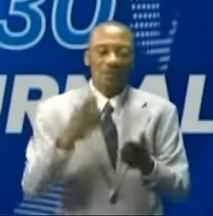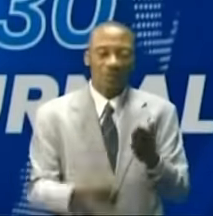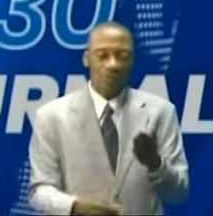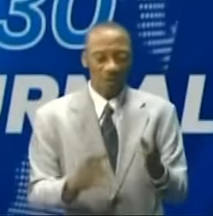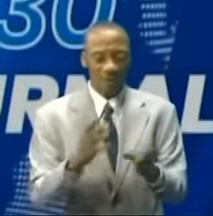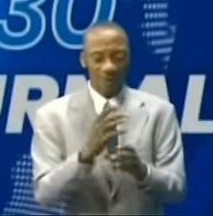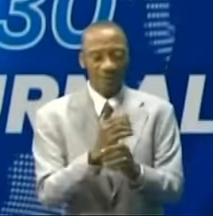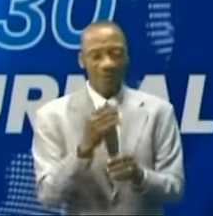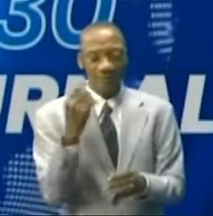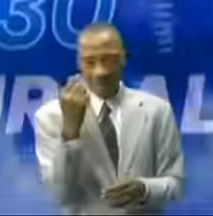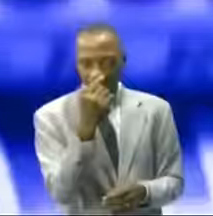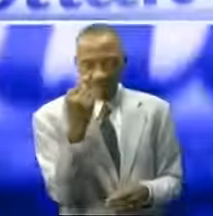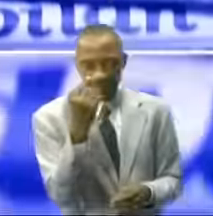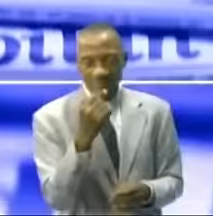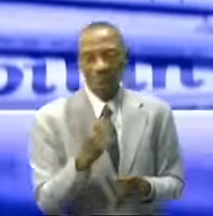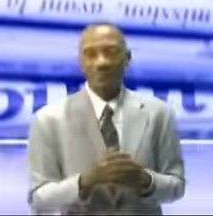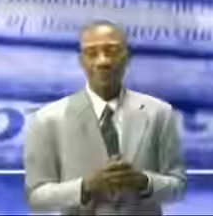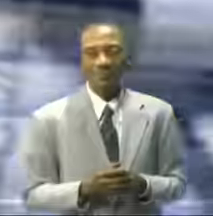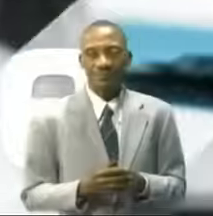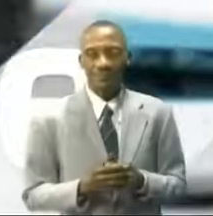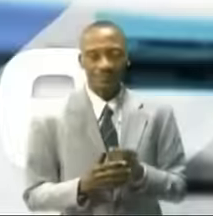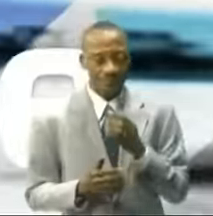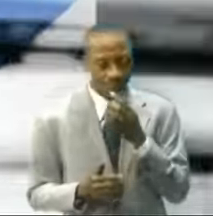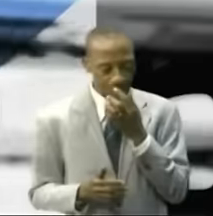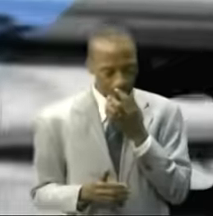ligne. Suivez.